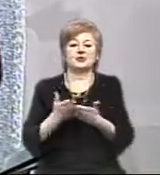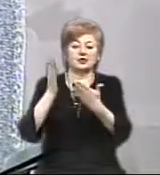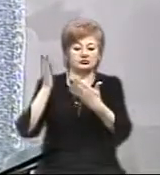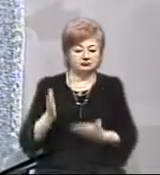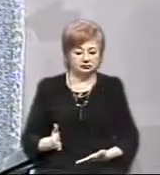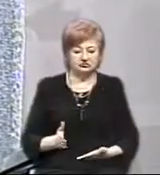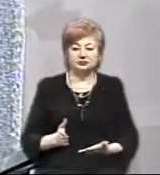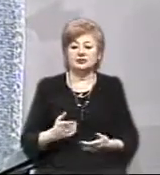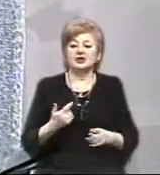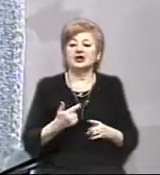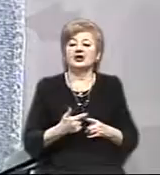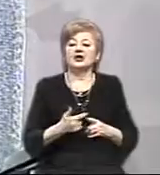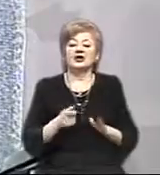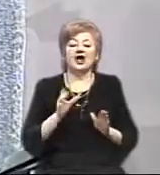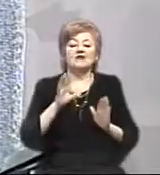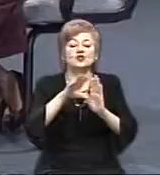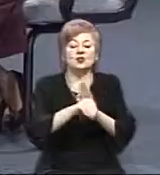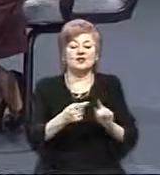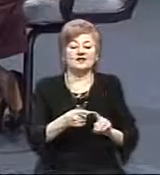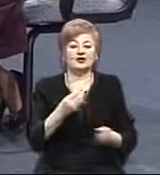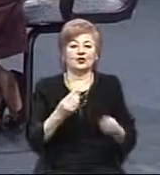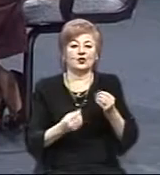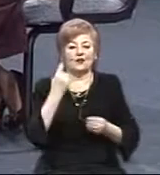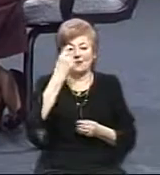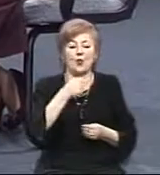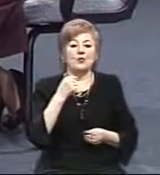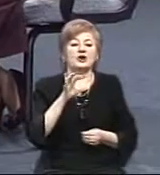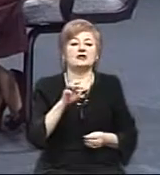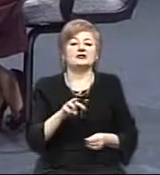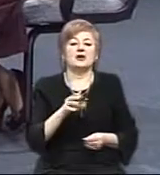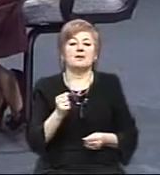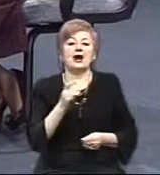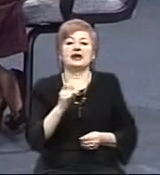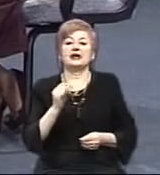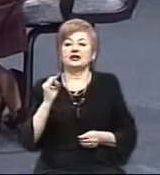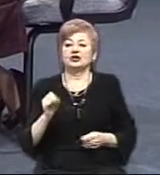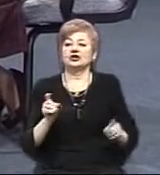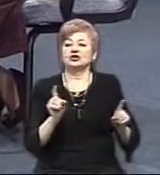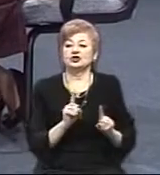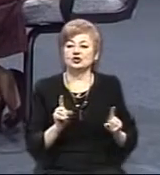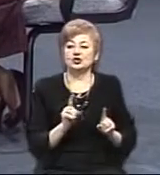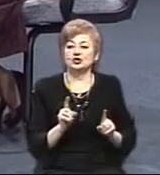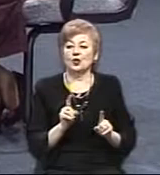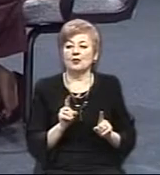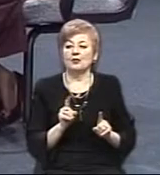я, і я вступаю в цю гру в образі Марії. Ну, можу вступити для того, щоб, я так